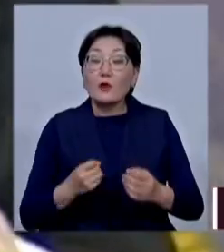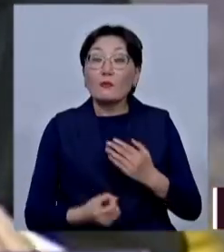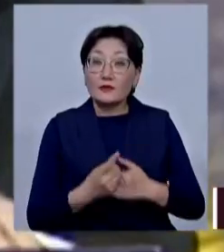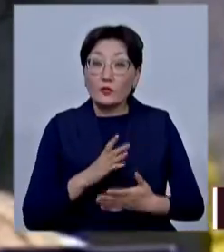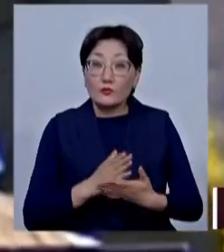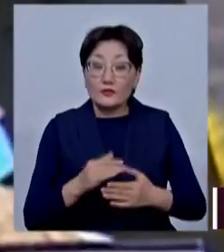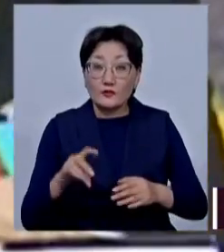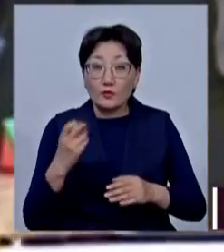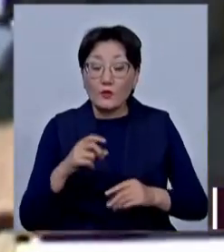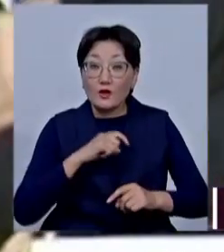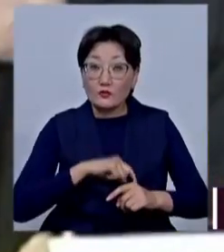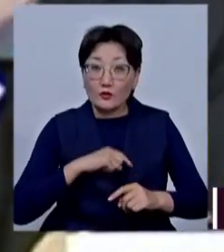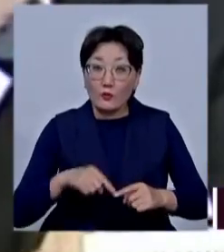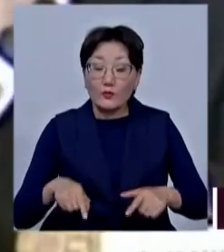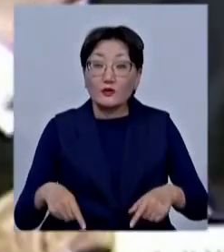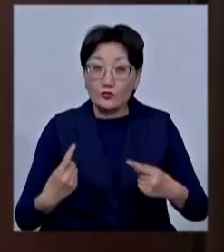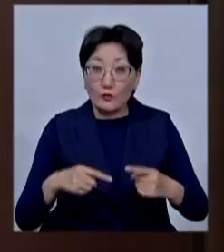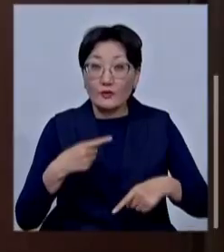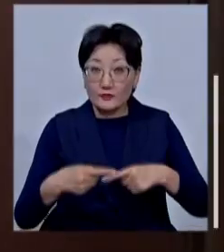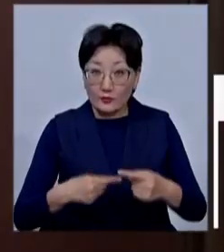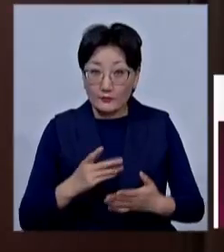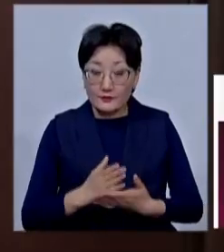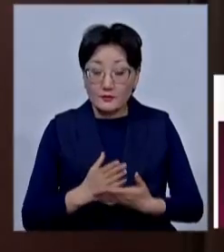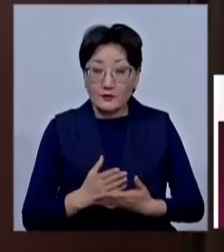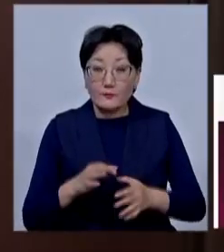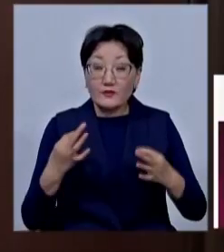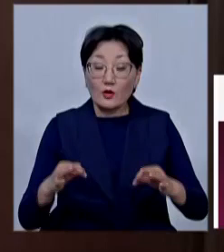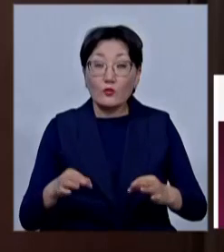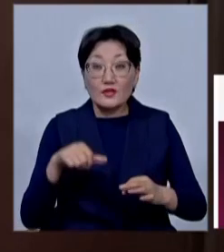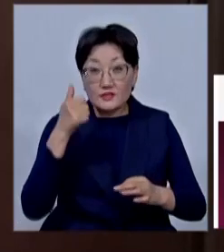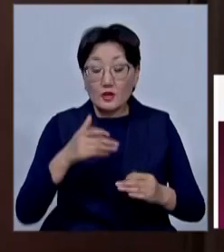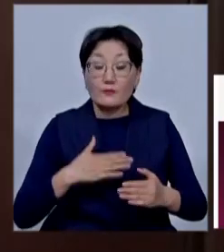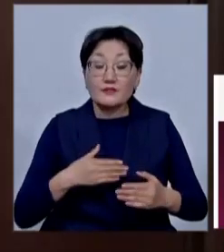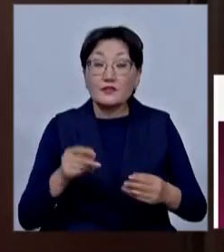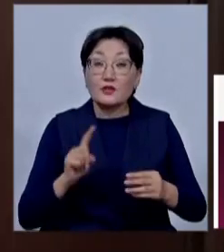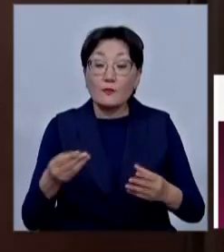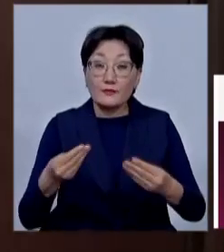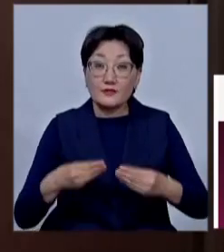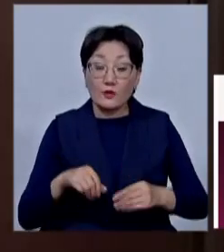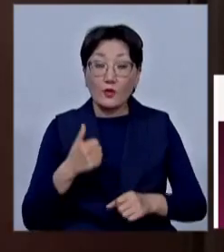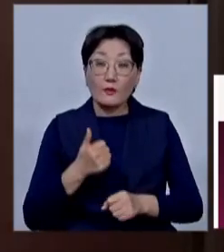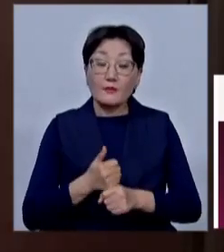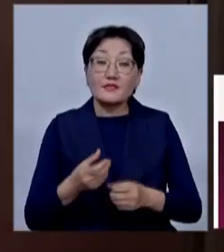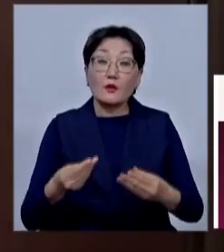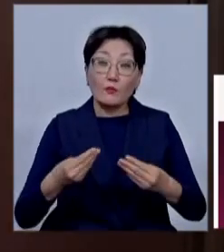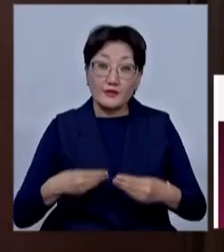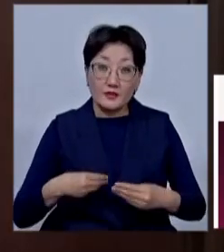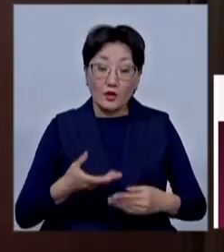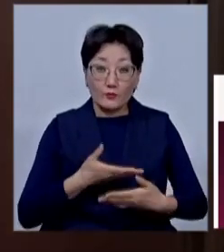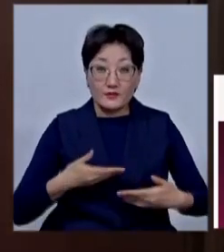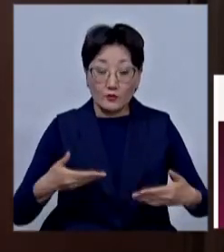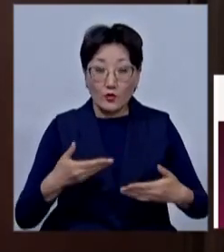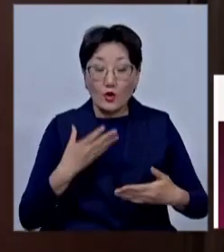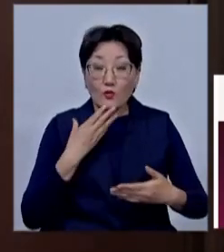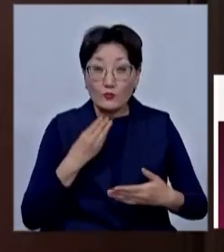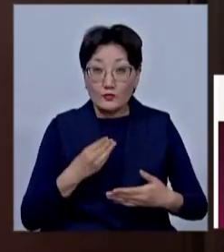болды. Ұлттық құндылықтар ұлықтала бастады. Тәуелсіздік бізге не берді деген кезеңдегі ең басты бергені біздің